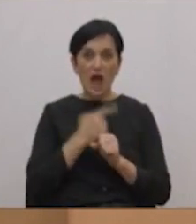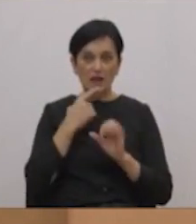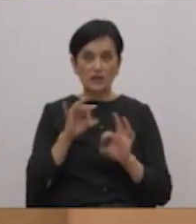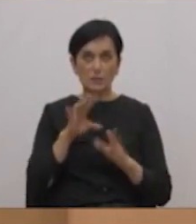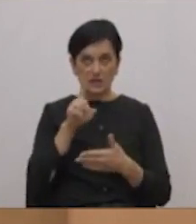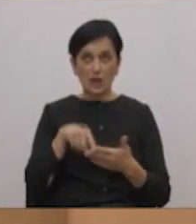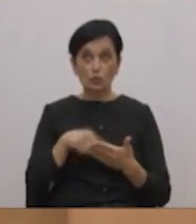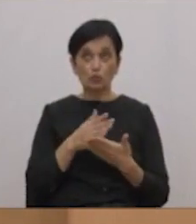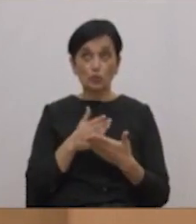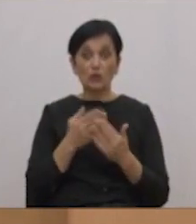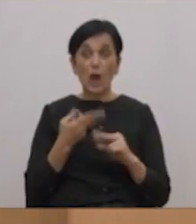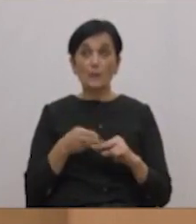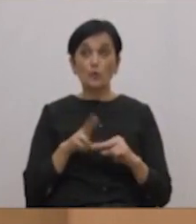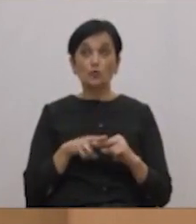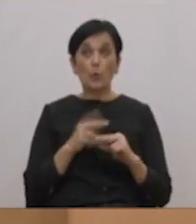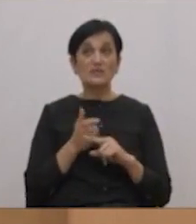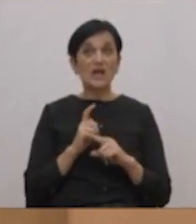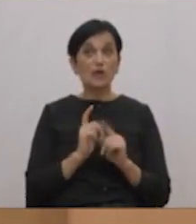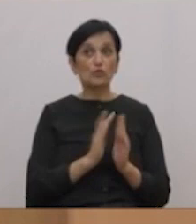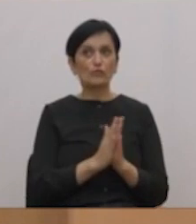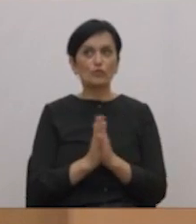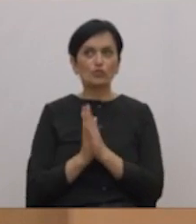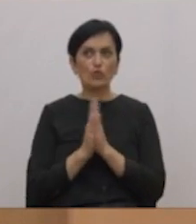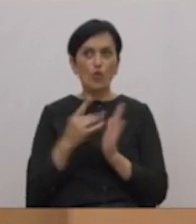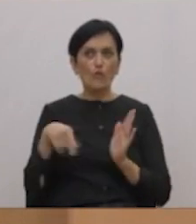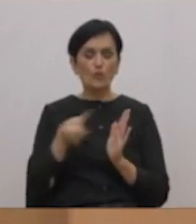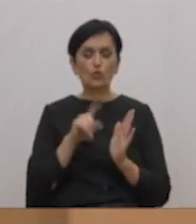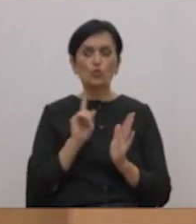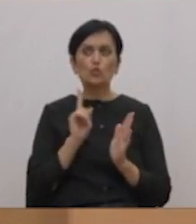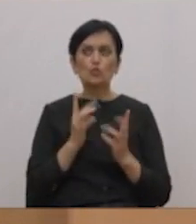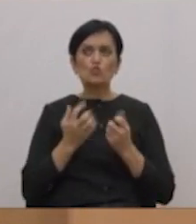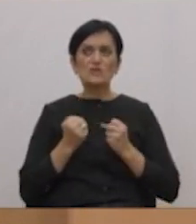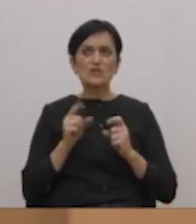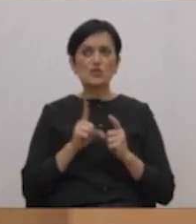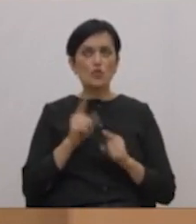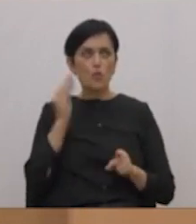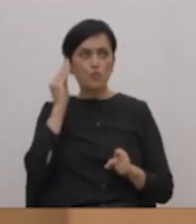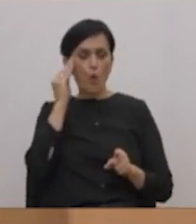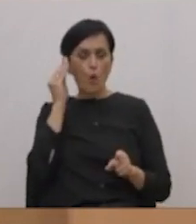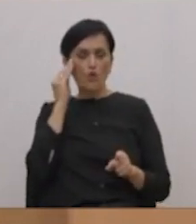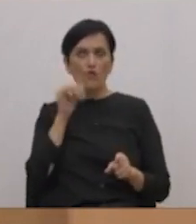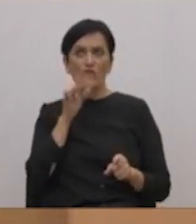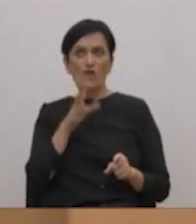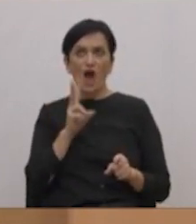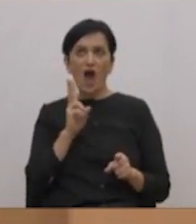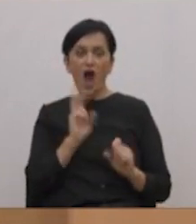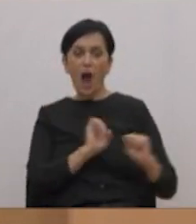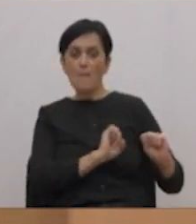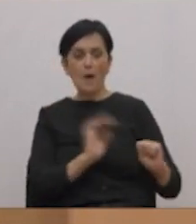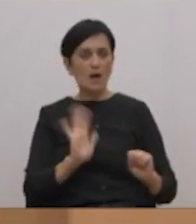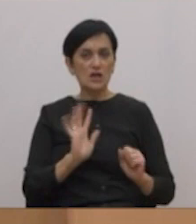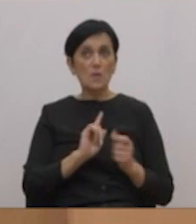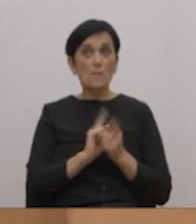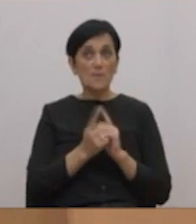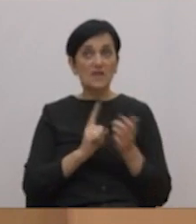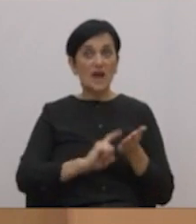დარწმუნებული ვარ ამაში. ამიტომ ძალიან მთხოვ ყველას რომ ნუ მიიღებენ ახლა რაღაც ისე პოზიციას რომ ვინმე პოზიციად რომ ვინმე ამართლებს პირიქით